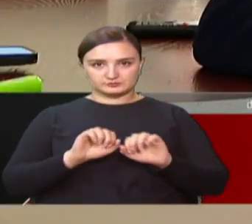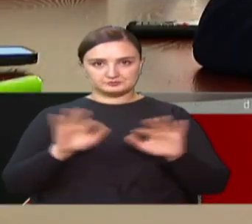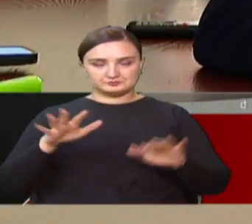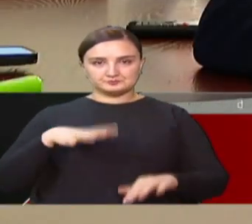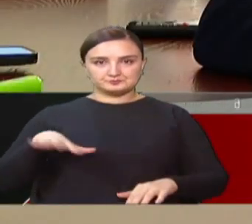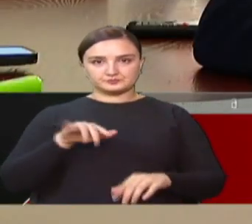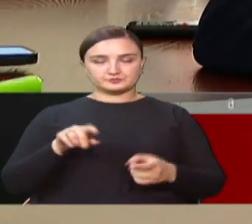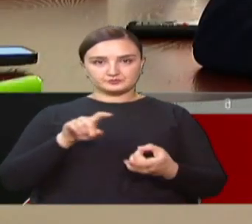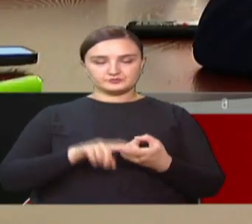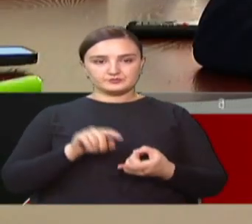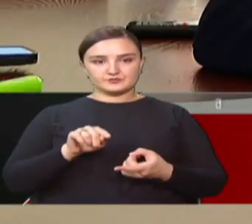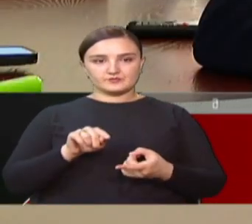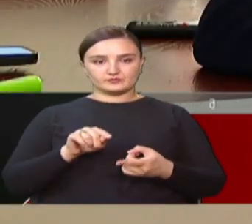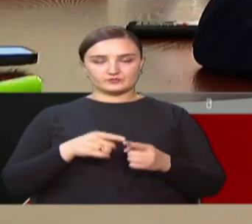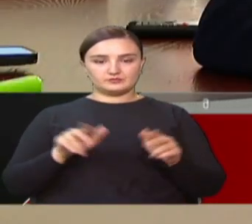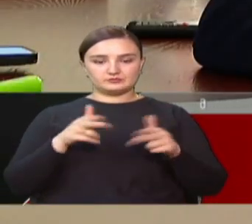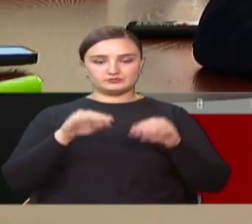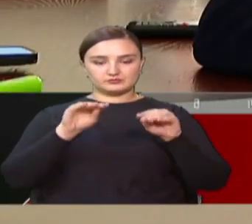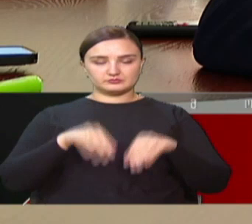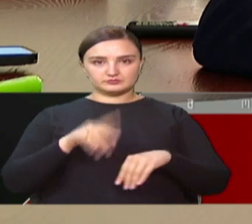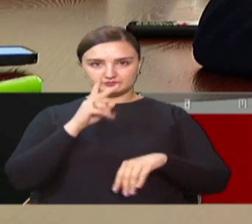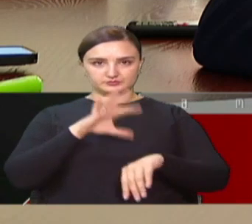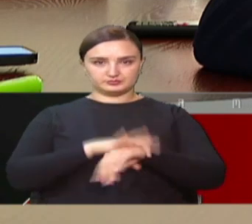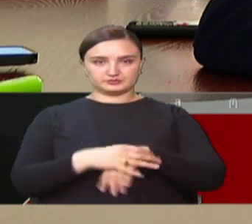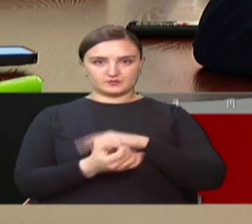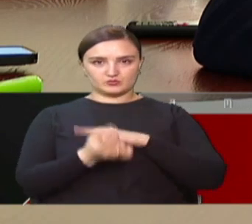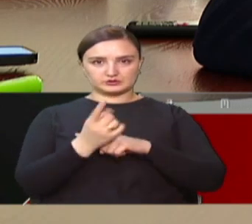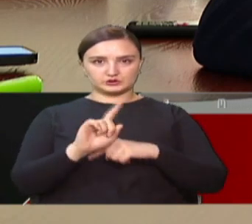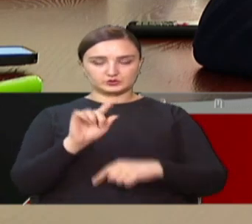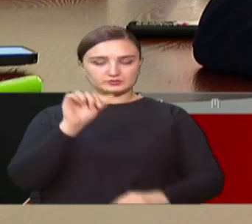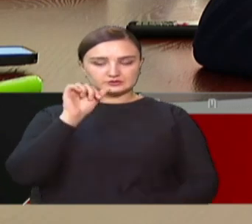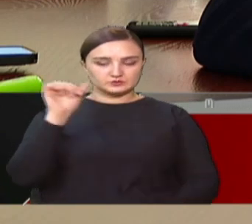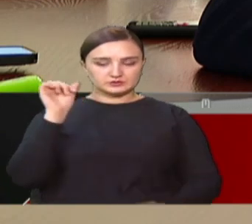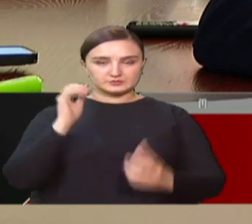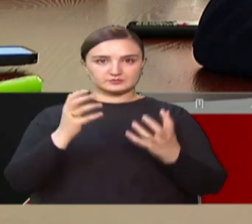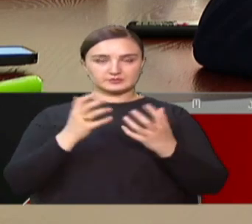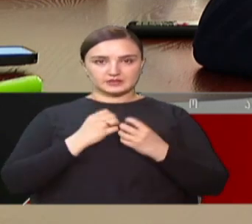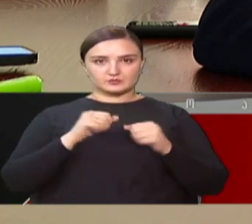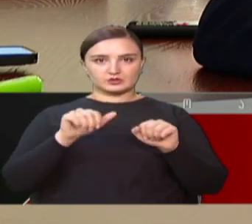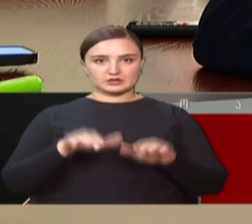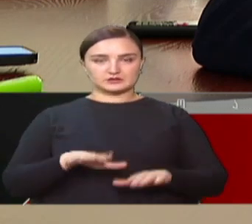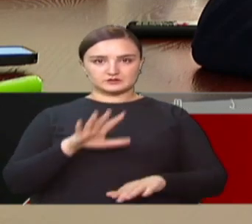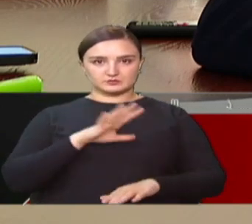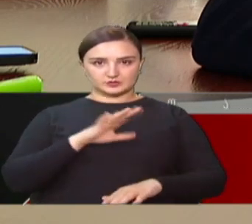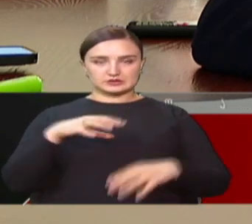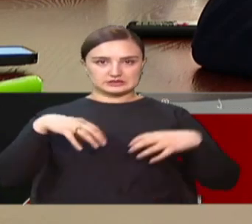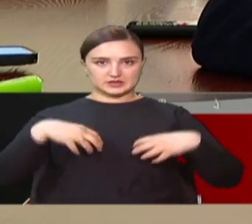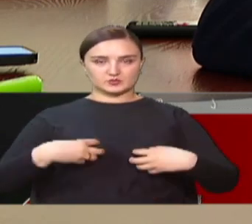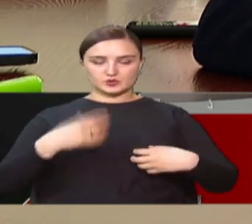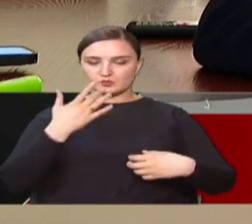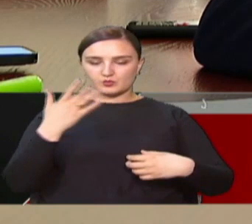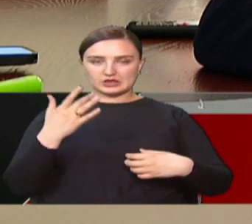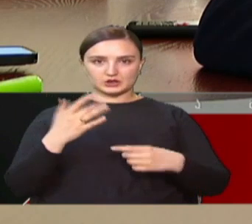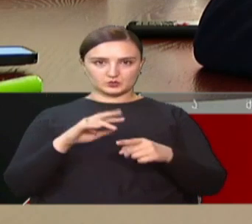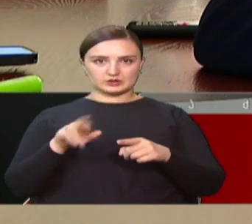და ამ ანგარიშმა გამოაჩინა, რომ გასულ წელს მიღებული გადაწყვეტილება იყო სამწუხაროდ